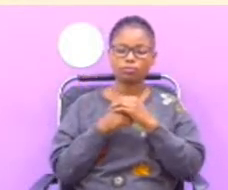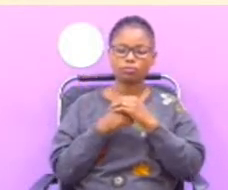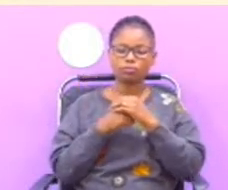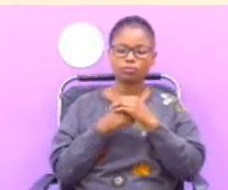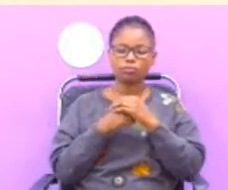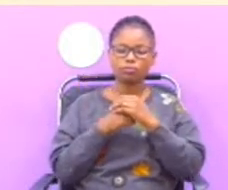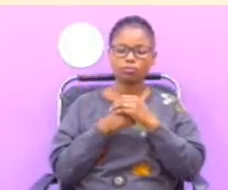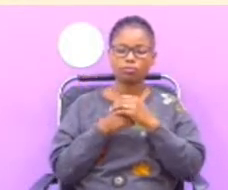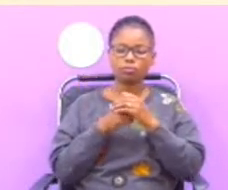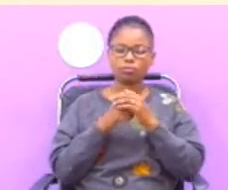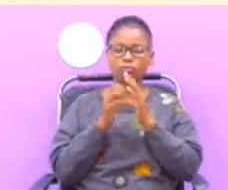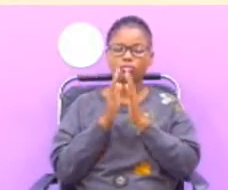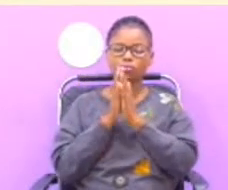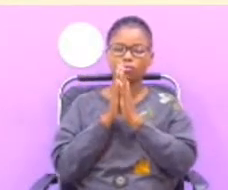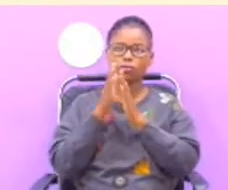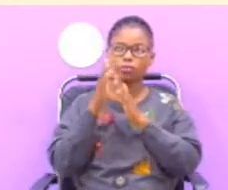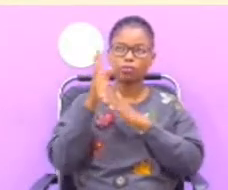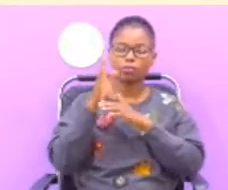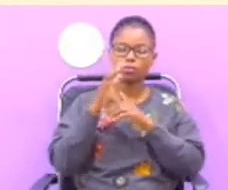Ngai witũ nĩ mwĩhokeku